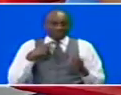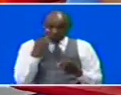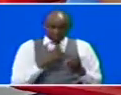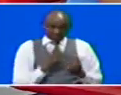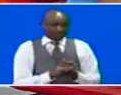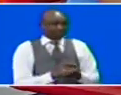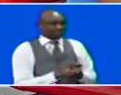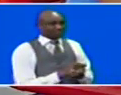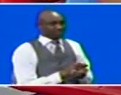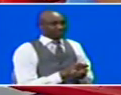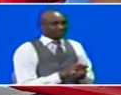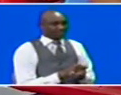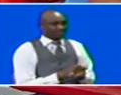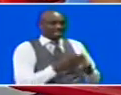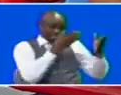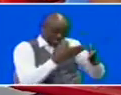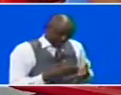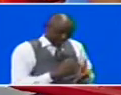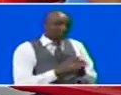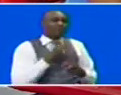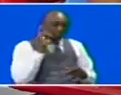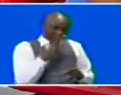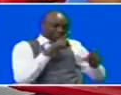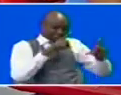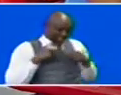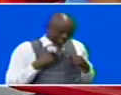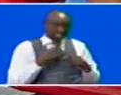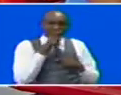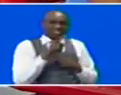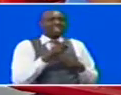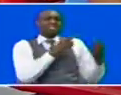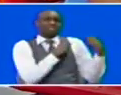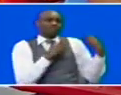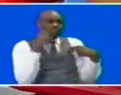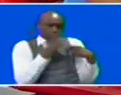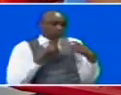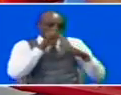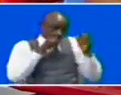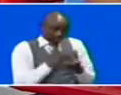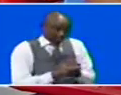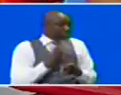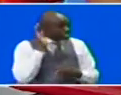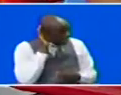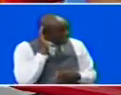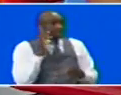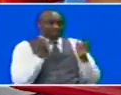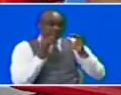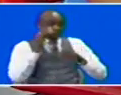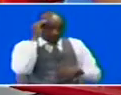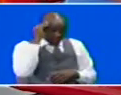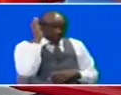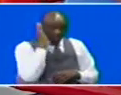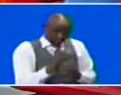studio zetu hii leo. Asante mashirima. Hebu tuambie kwanza, huu ukaguzi unapaswa kufanya na nani? Maki upande mmoja unasikia Wizara ya Elimu inasema itafanya